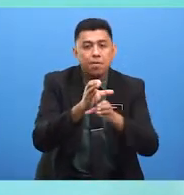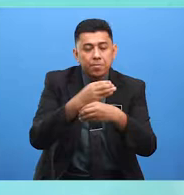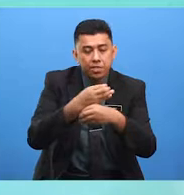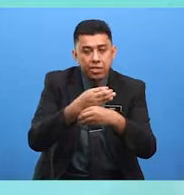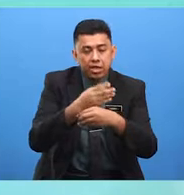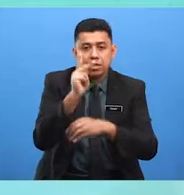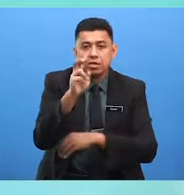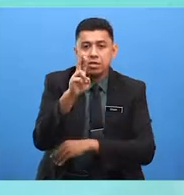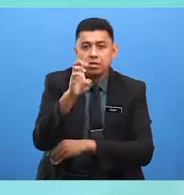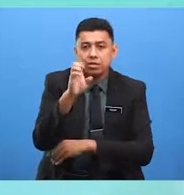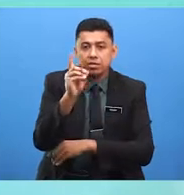kredit juga akan meningkat